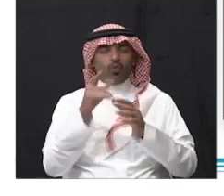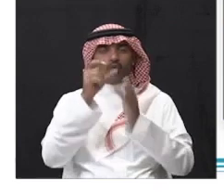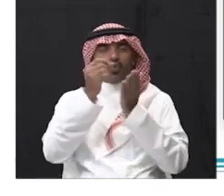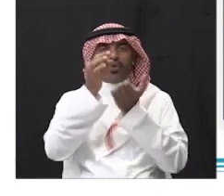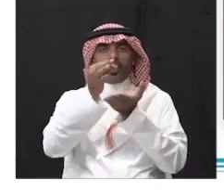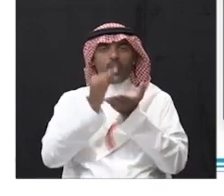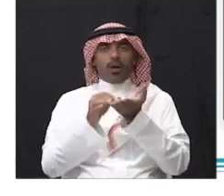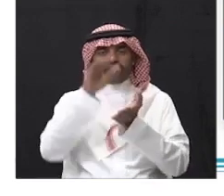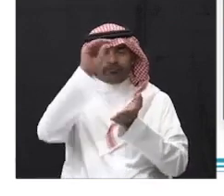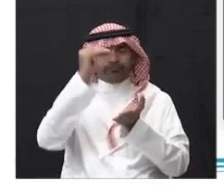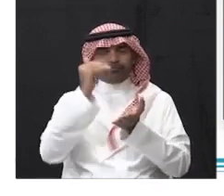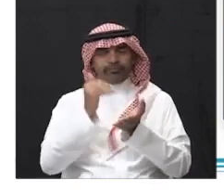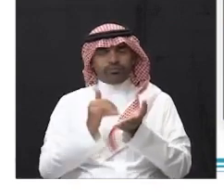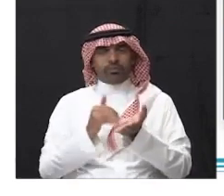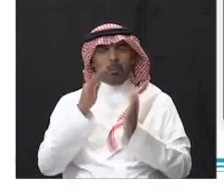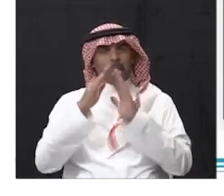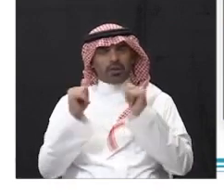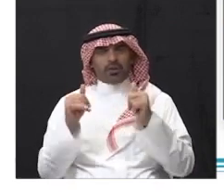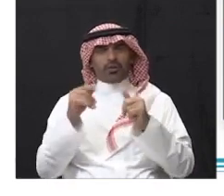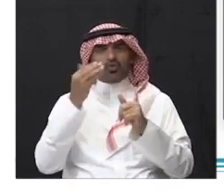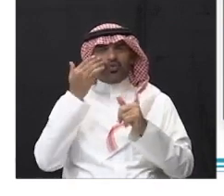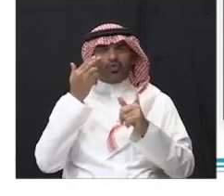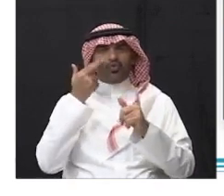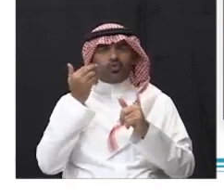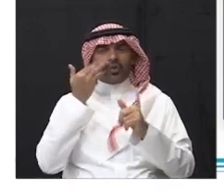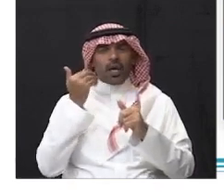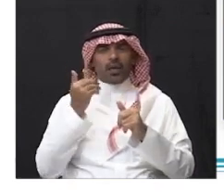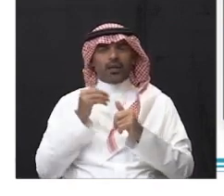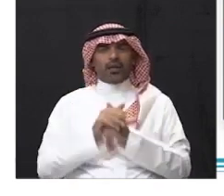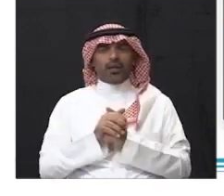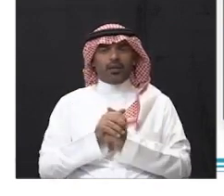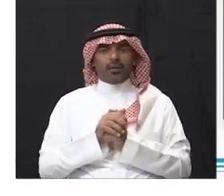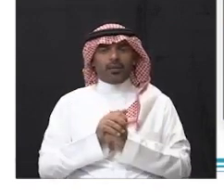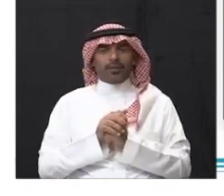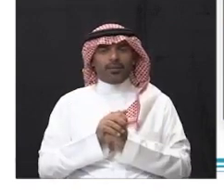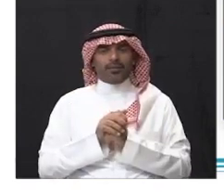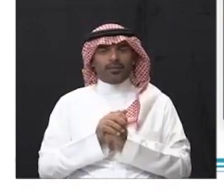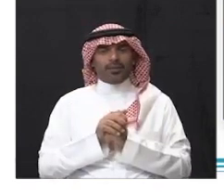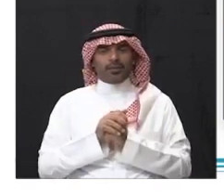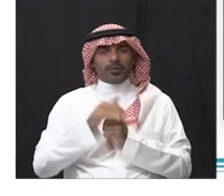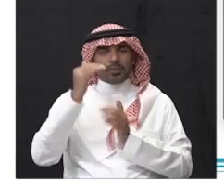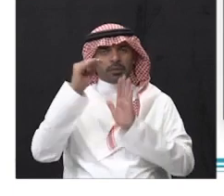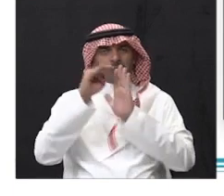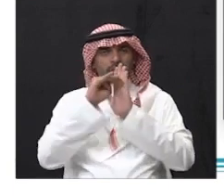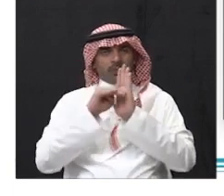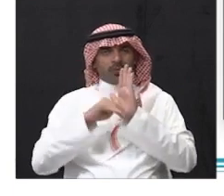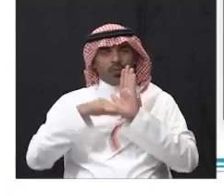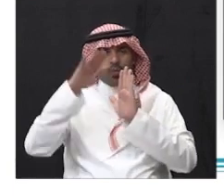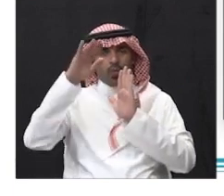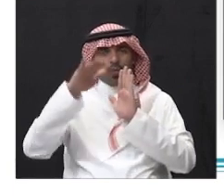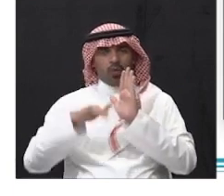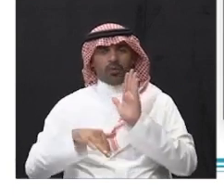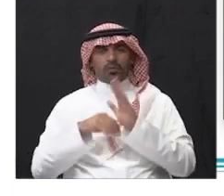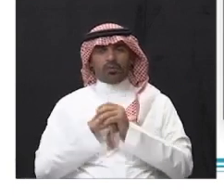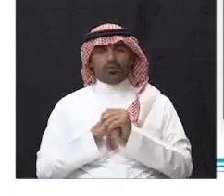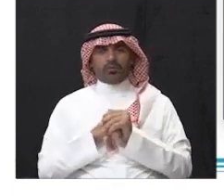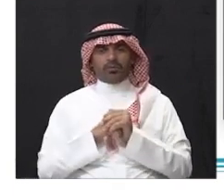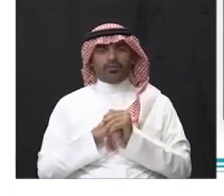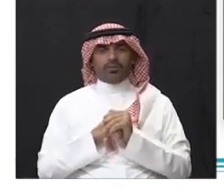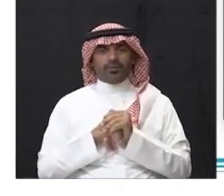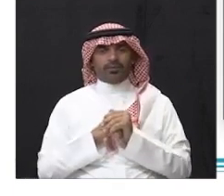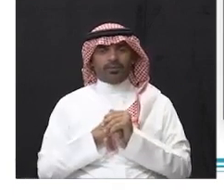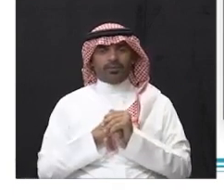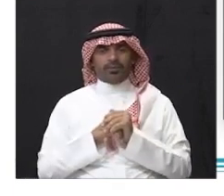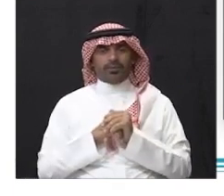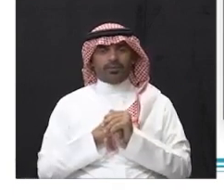السودان، أوغندا، جزء من الصومال، إريتريا، تنزانيا،